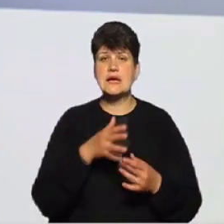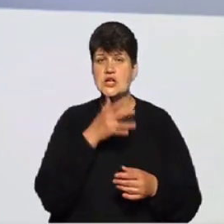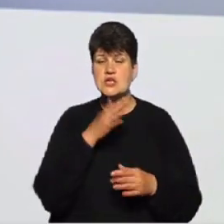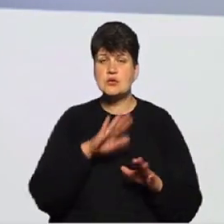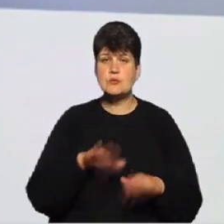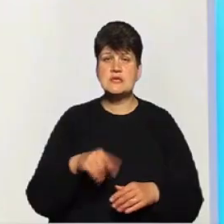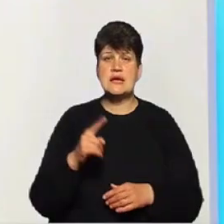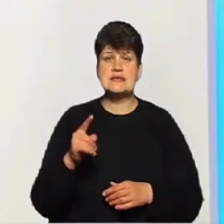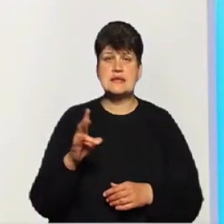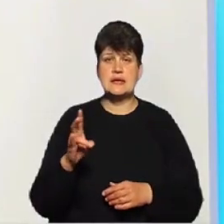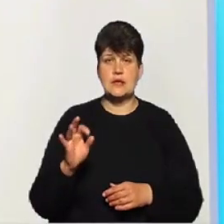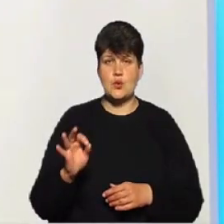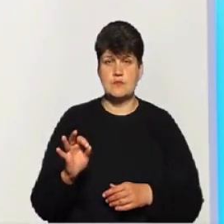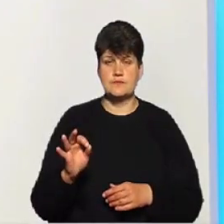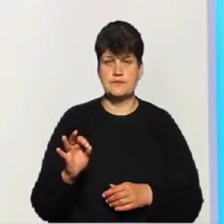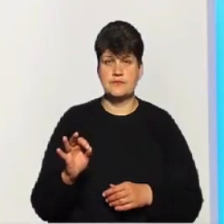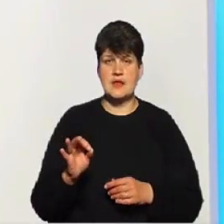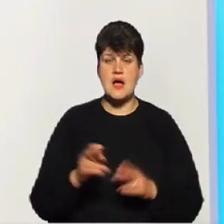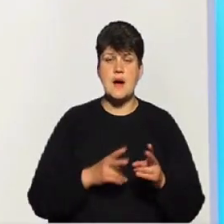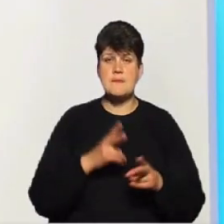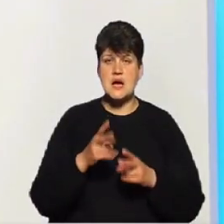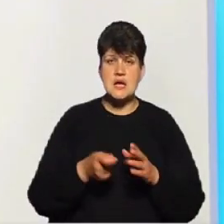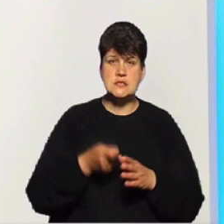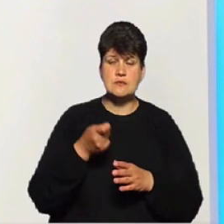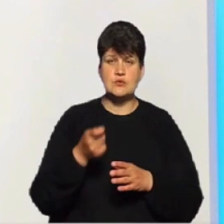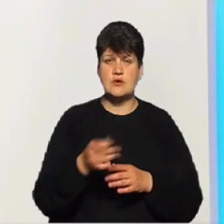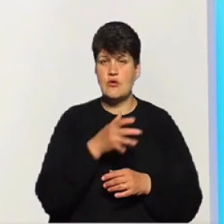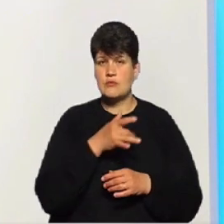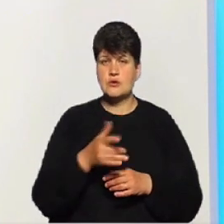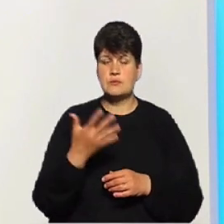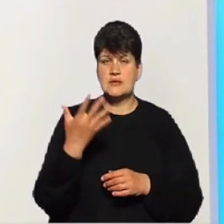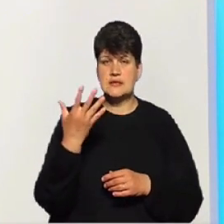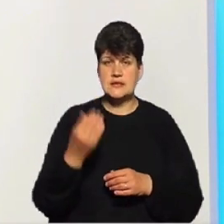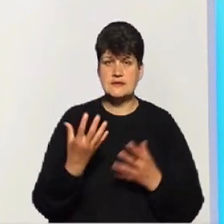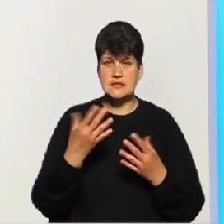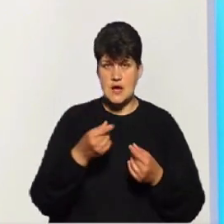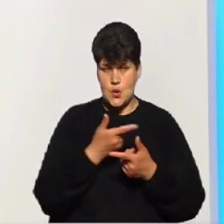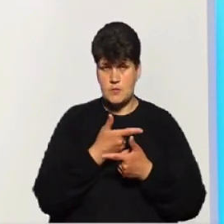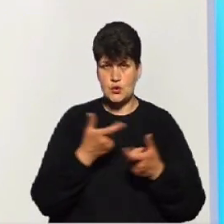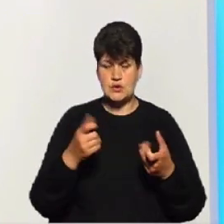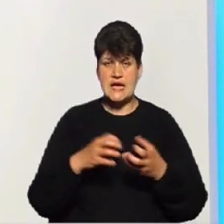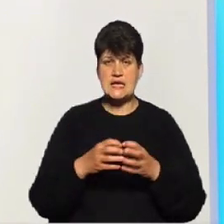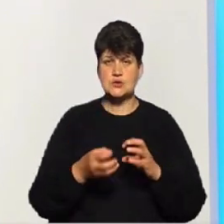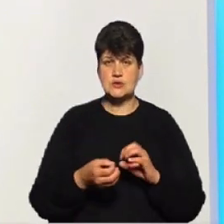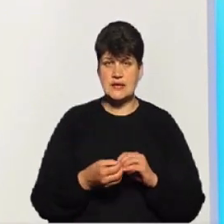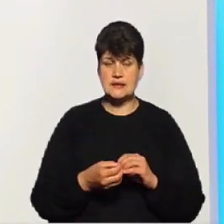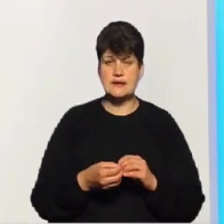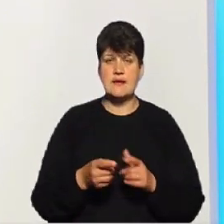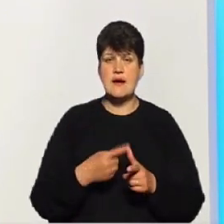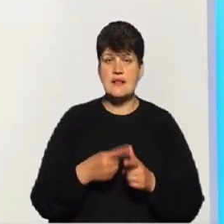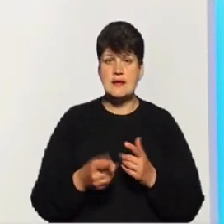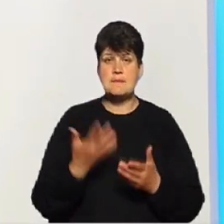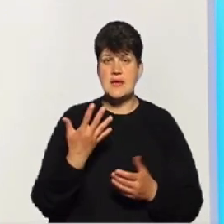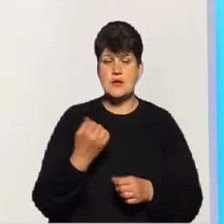подати апеляцію? Апеляція подається в період 5 днів з дня оприлюднення результатів, але 5 робочих днів. Тобто, якщо